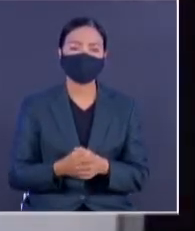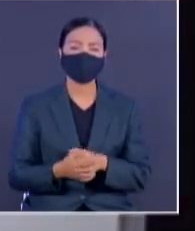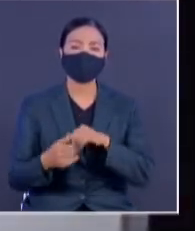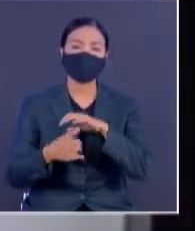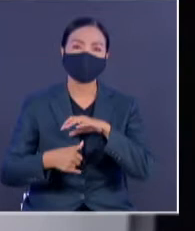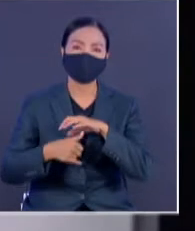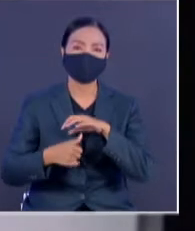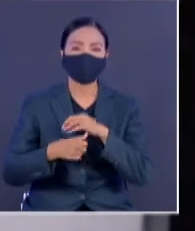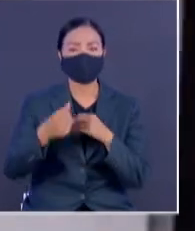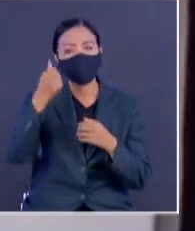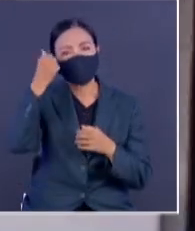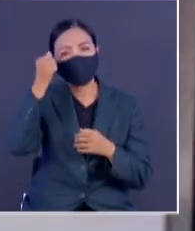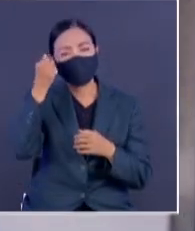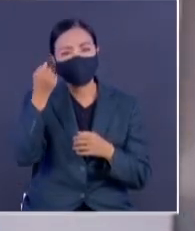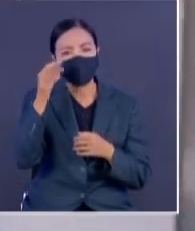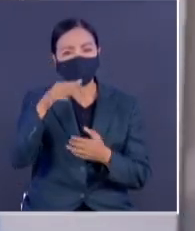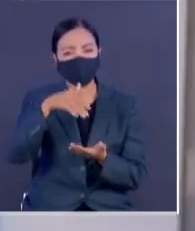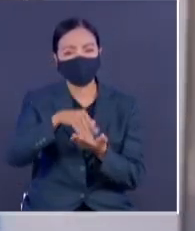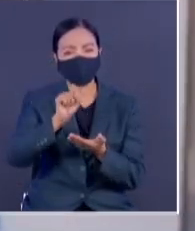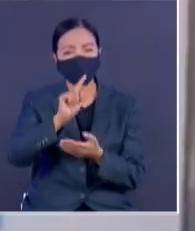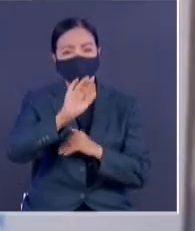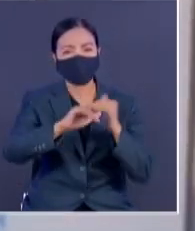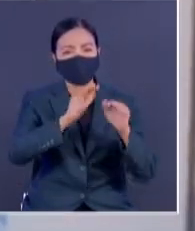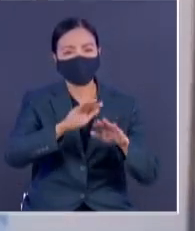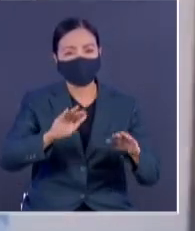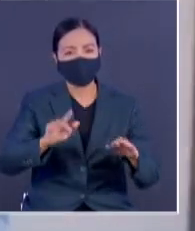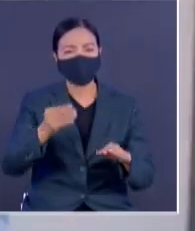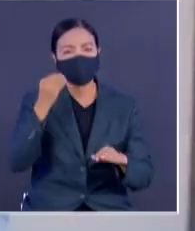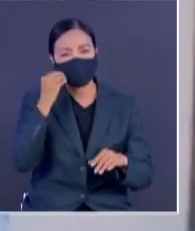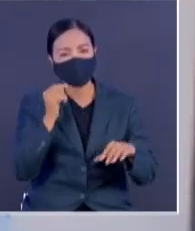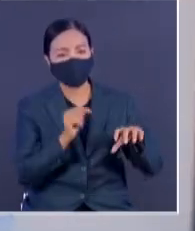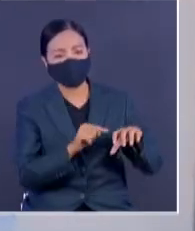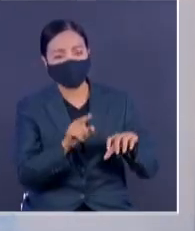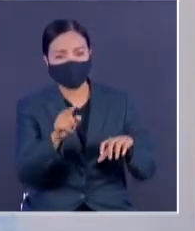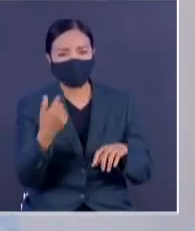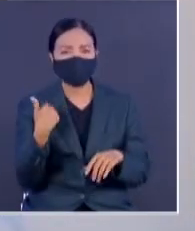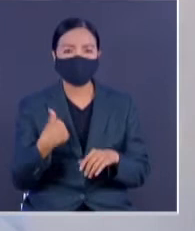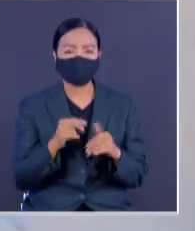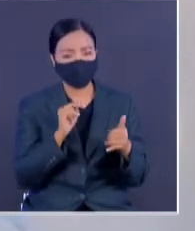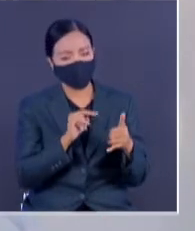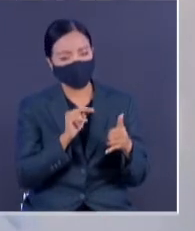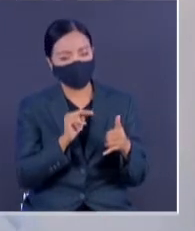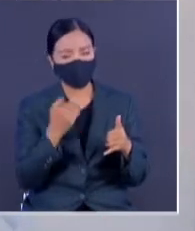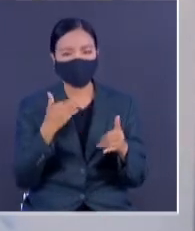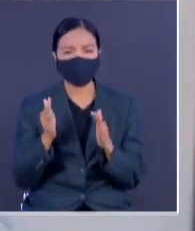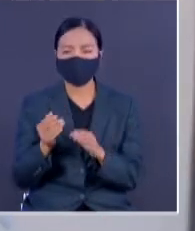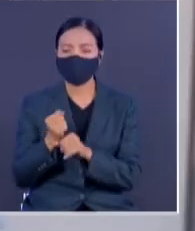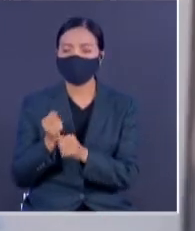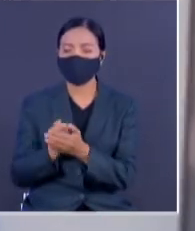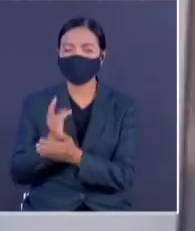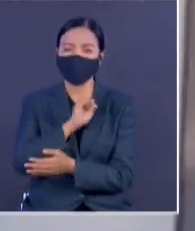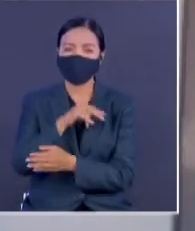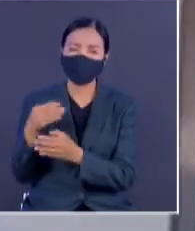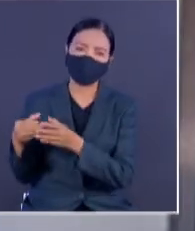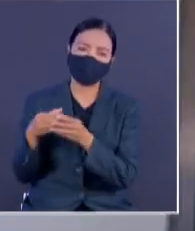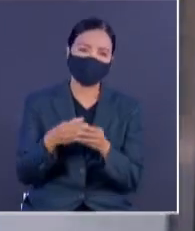14วันนี้จะใช้ศูนย์พัฒนาเด็กเล็กและบ้านของเด็กนักเรียนเป็นสถานที่กักตัวเพื่อให้ดูอาการโดยจะมีบุคลากรทางการแพทย์มาต